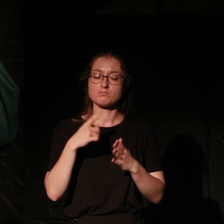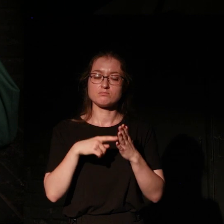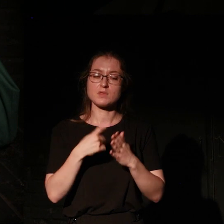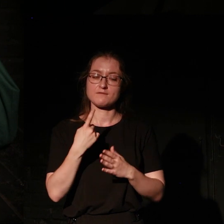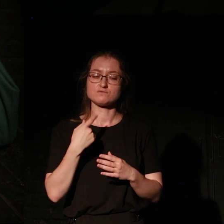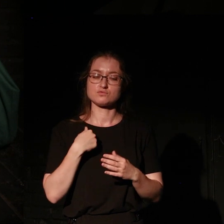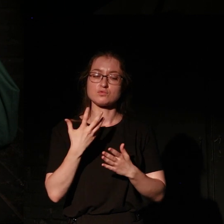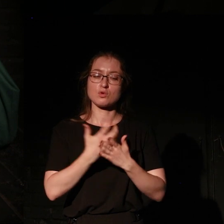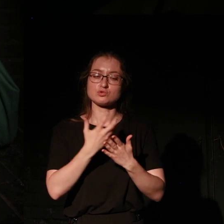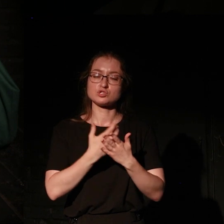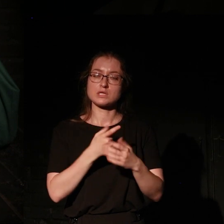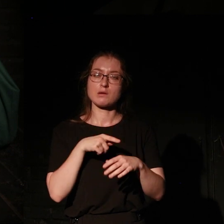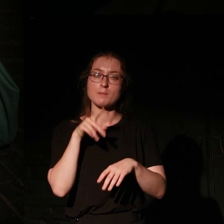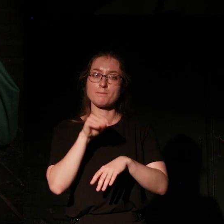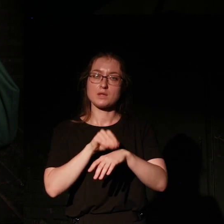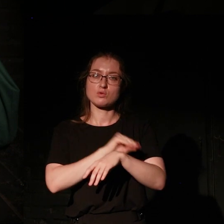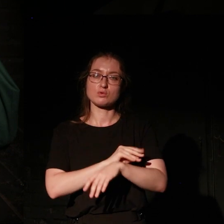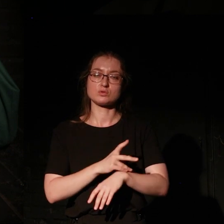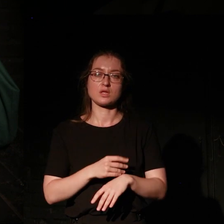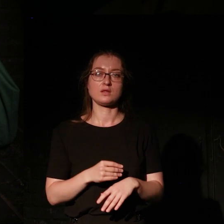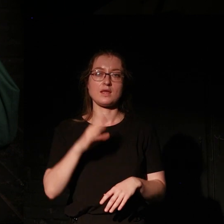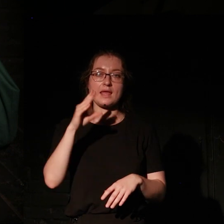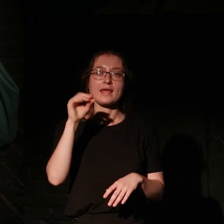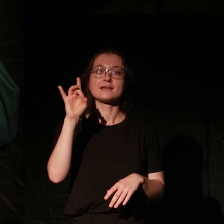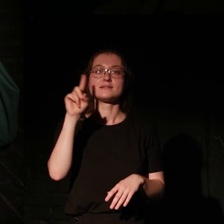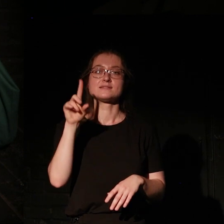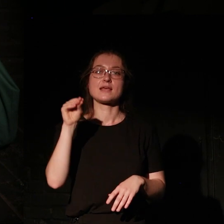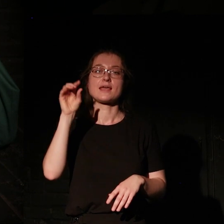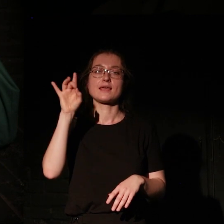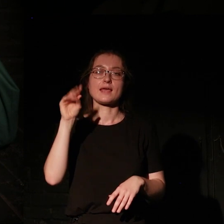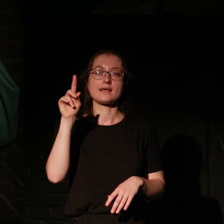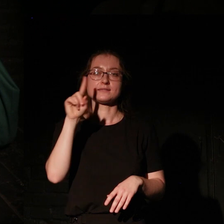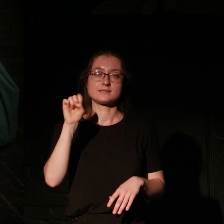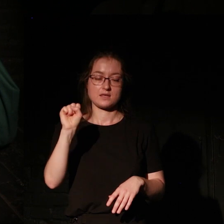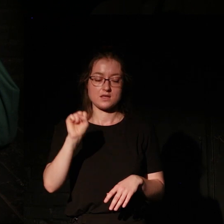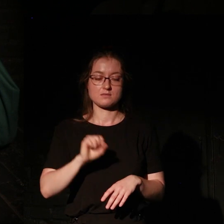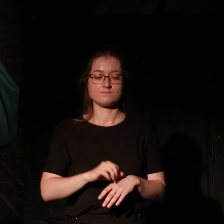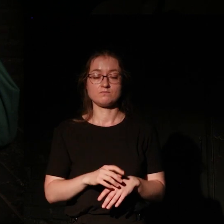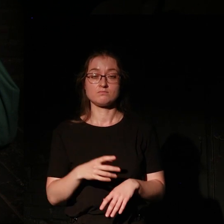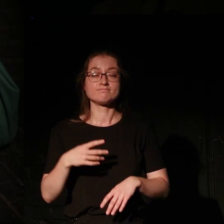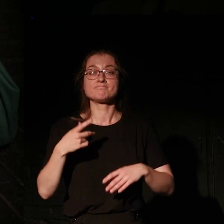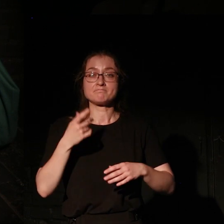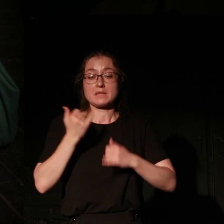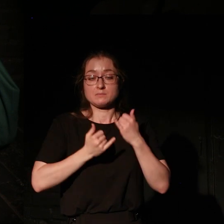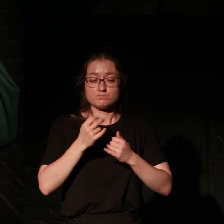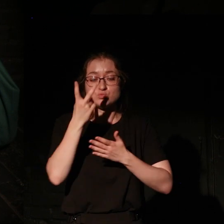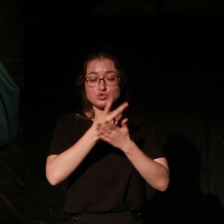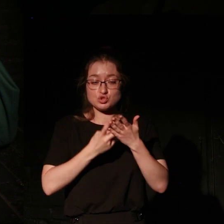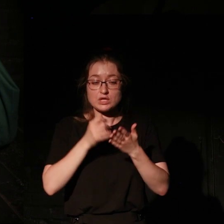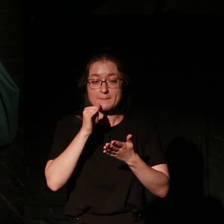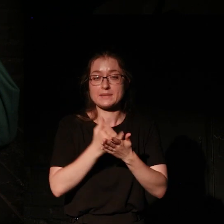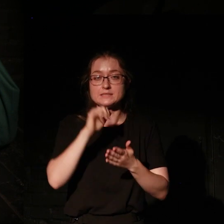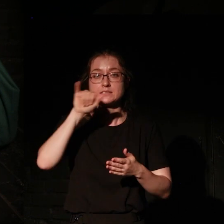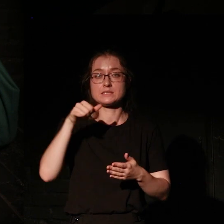tę metodę egzegezy. I co się okazało? Jak Państwo czytają list Jakuba, to określenie tematyki listu Jakuba jest